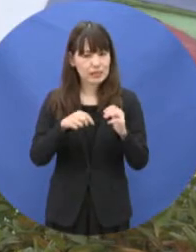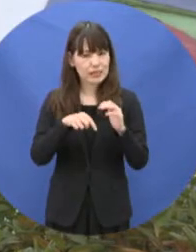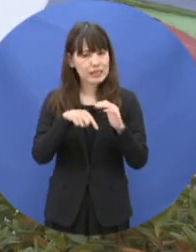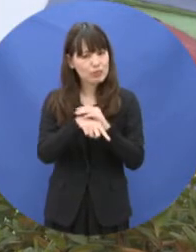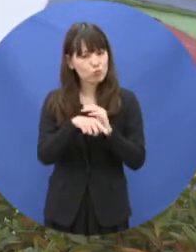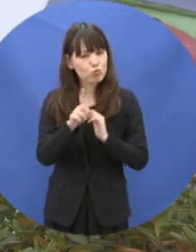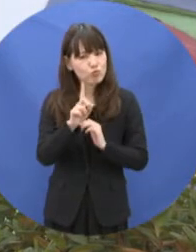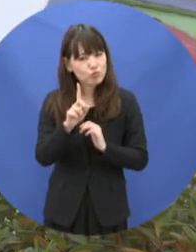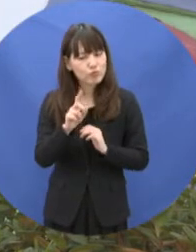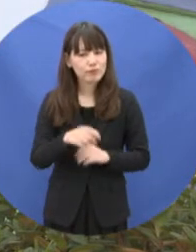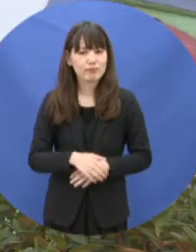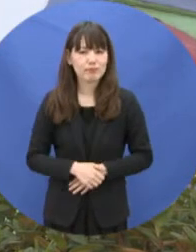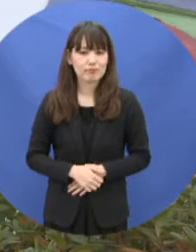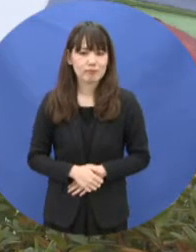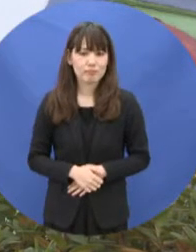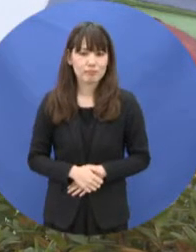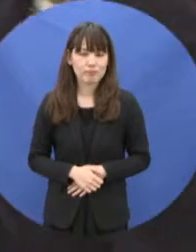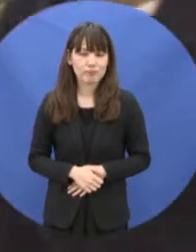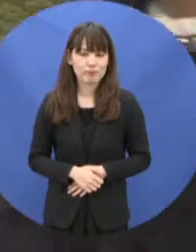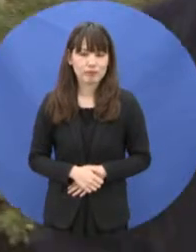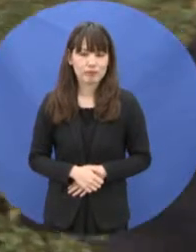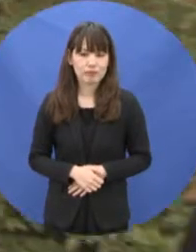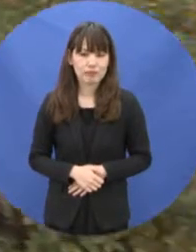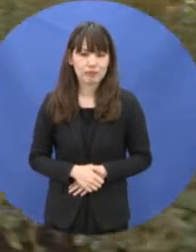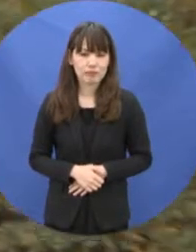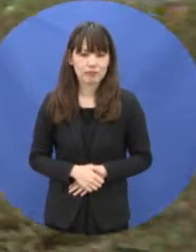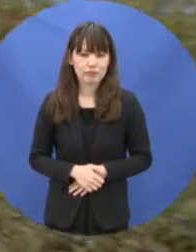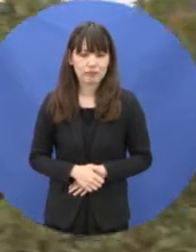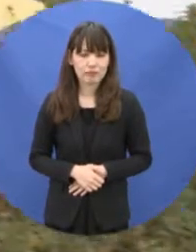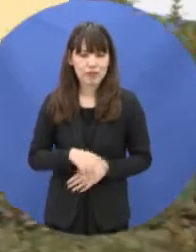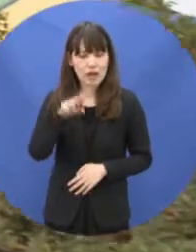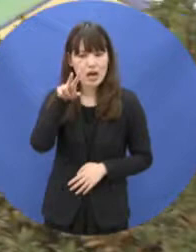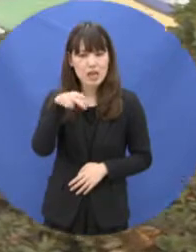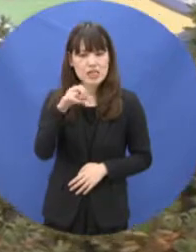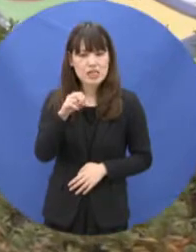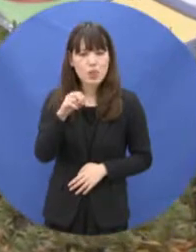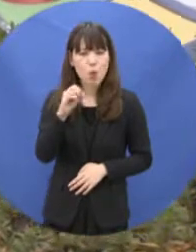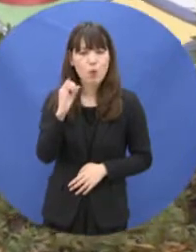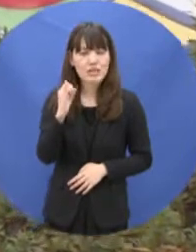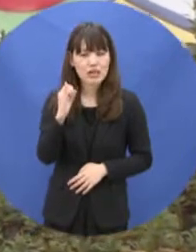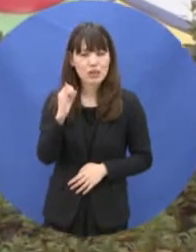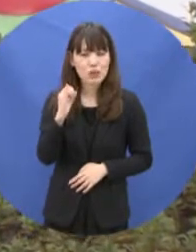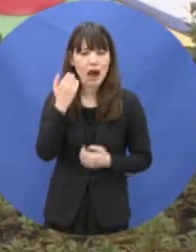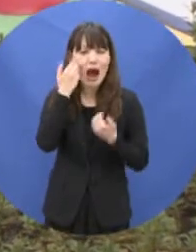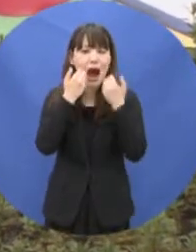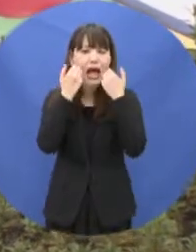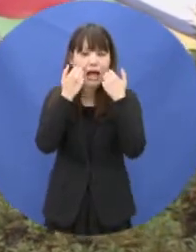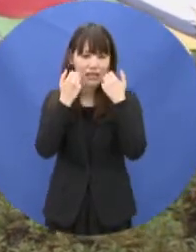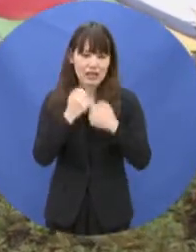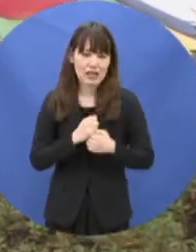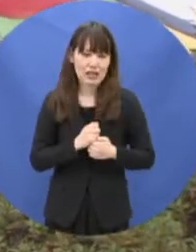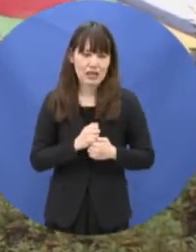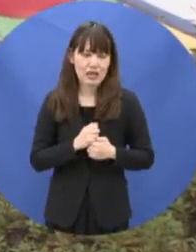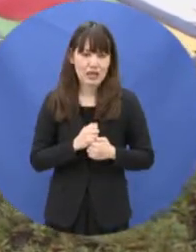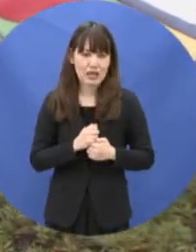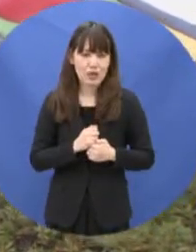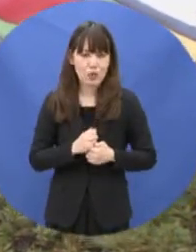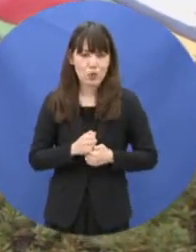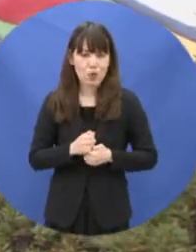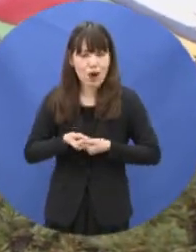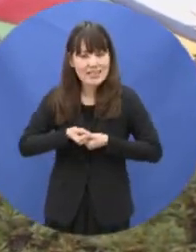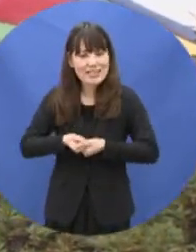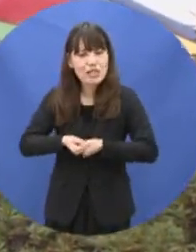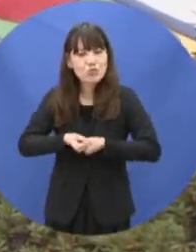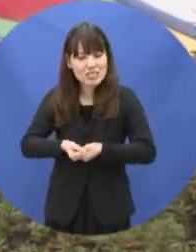理由があるんです。 リオちゃんっていうのは愛称なんですけれども、もともとダスキンさん